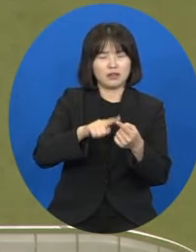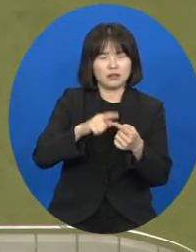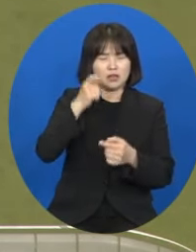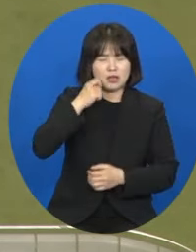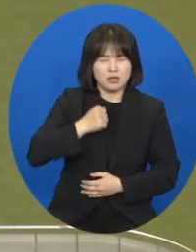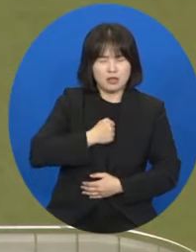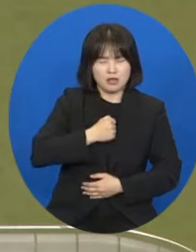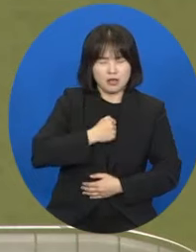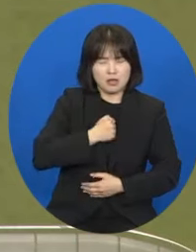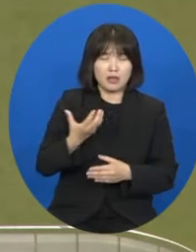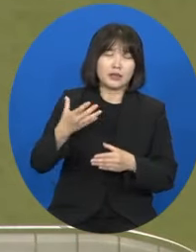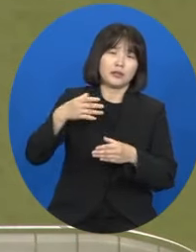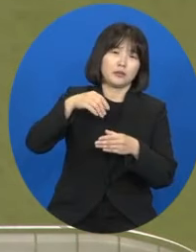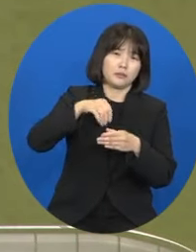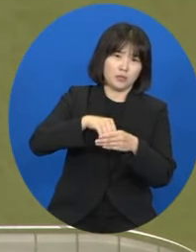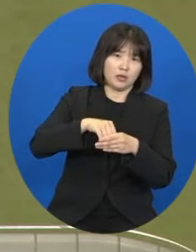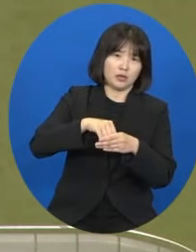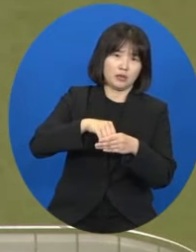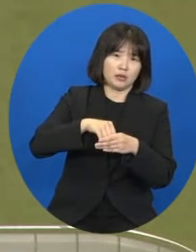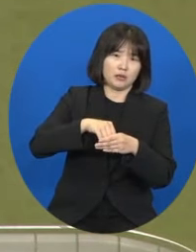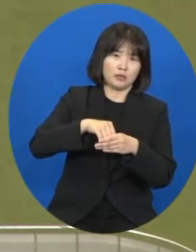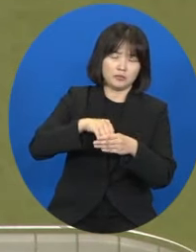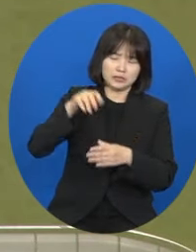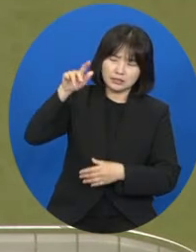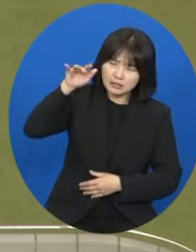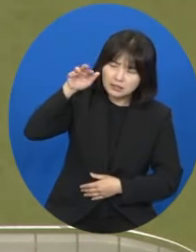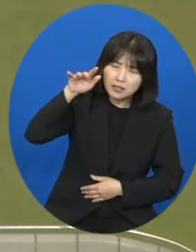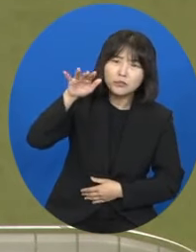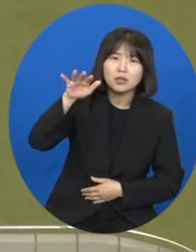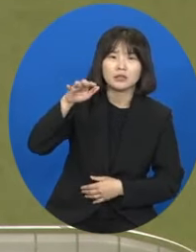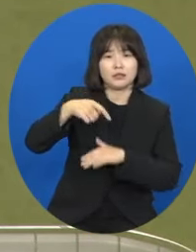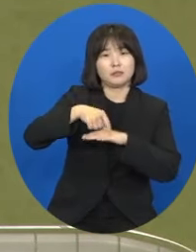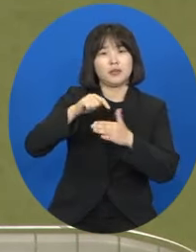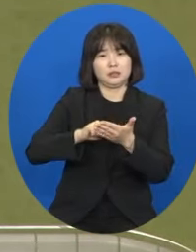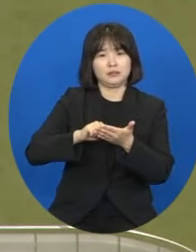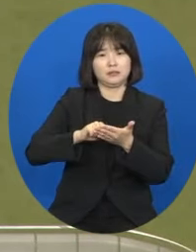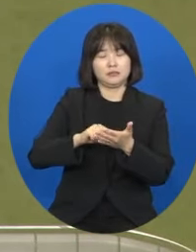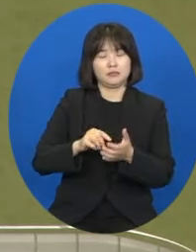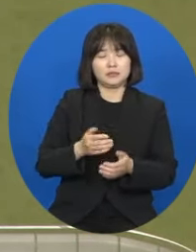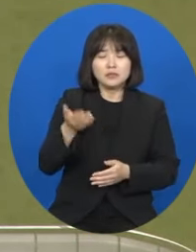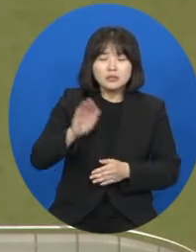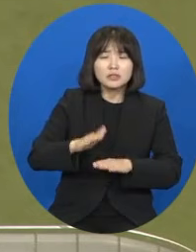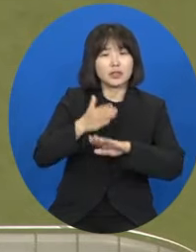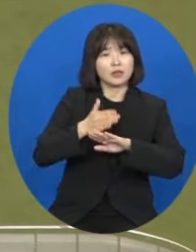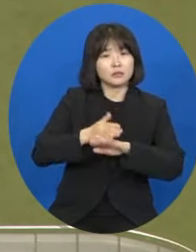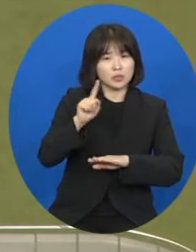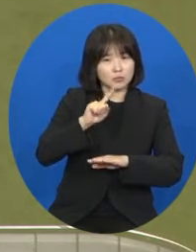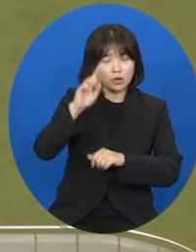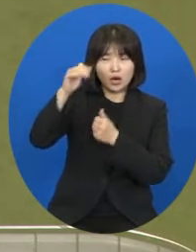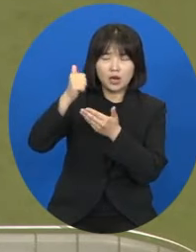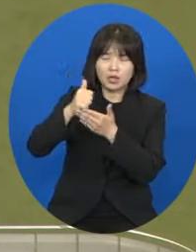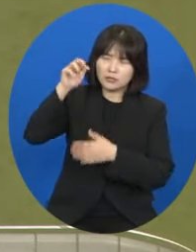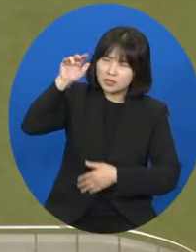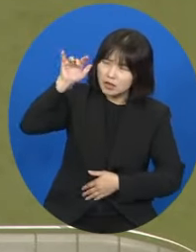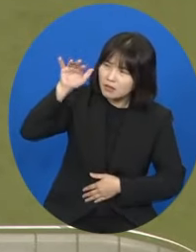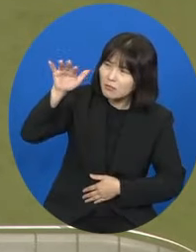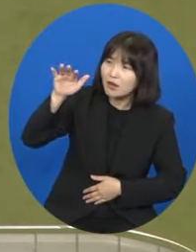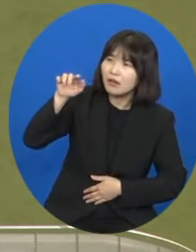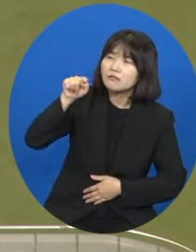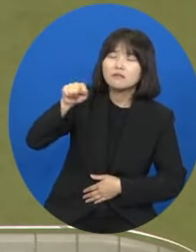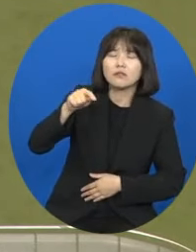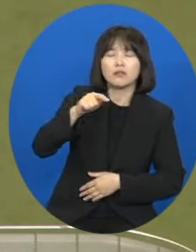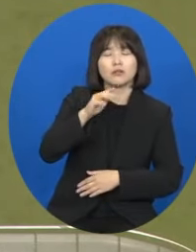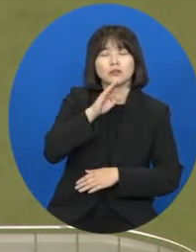담겨 있는 것이 이 사모하다의 마음입니다. 그래도 감사한 것이 어쨌든 하나님을 갈망하니 얼마나